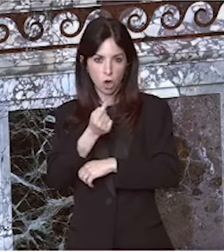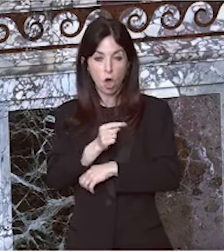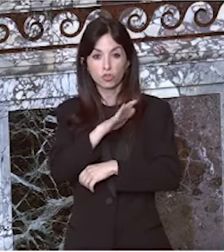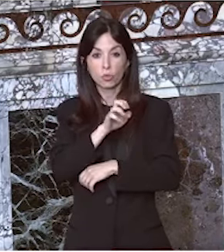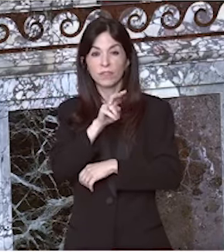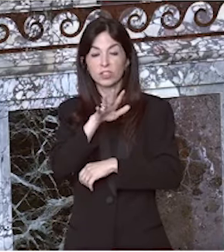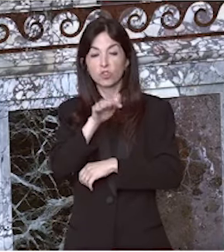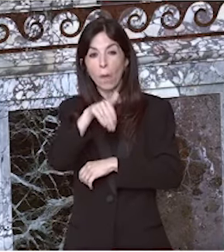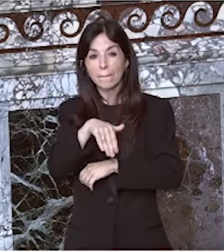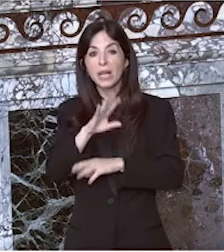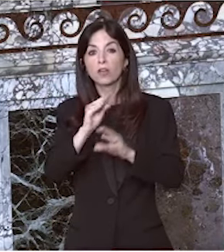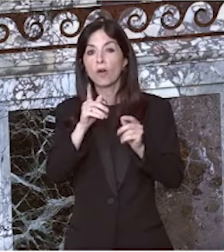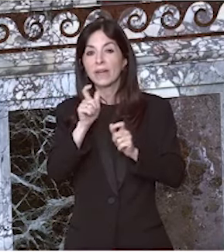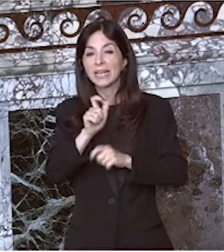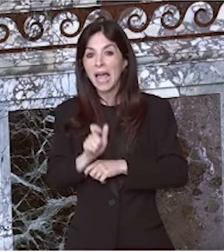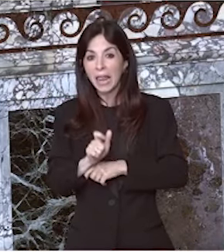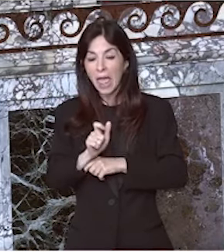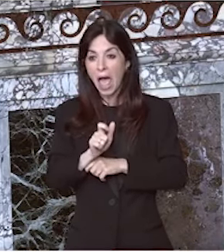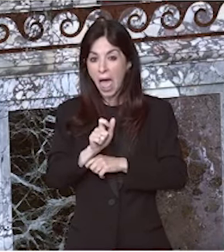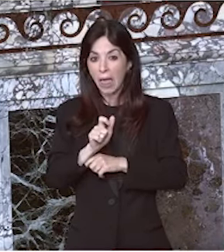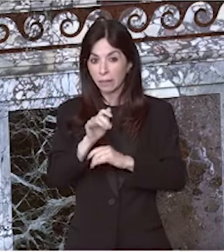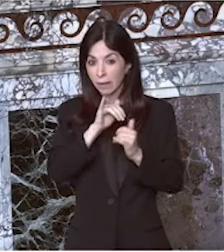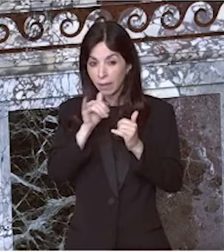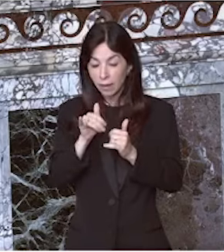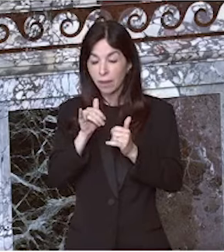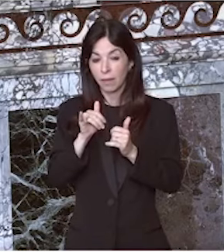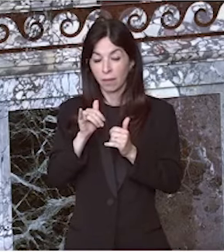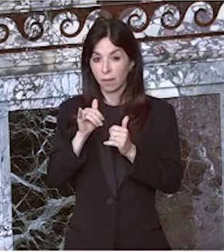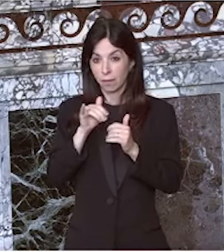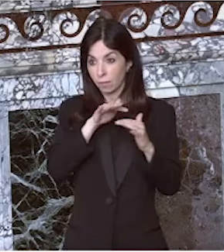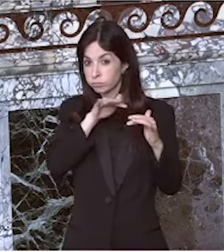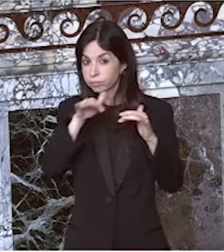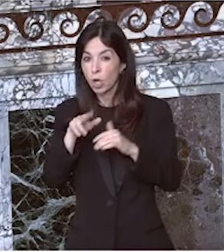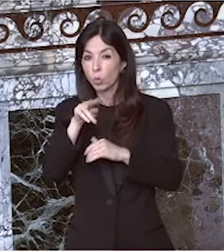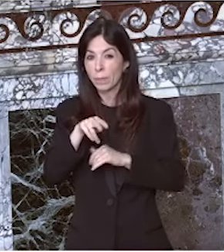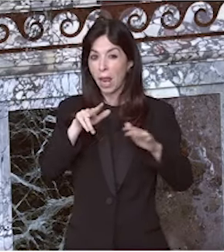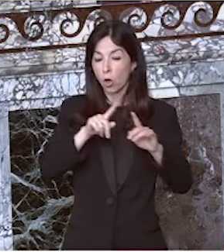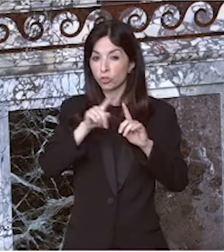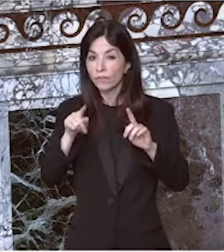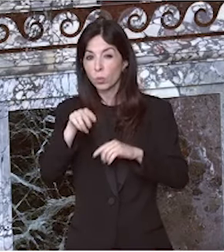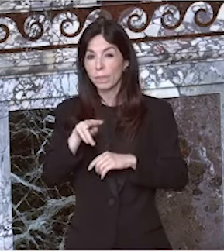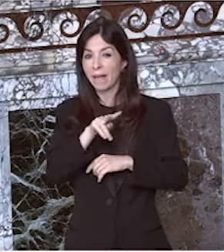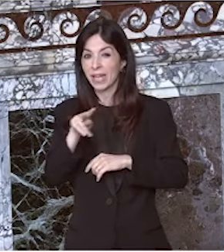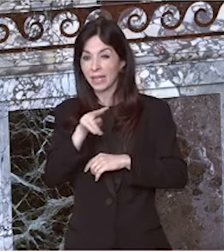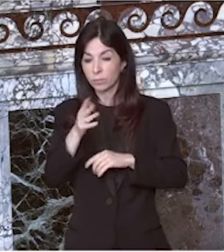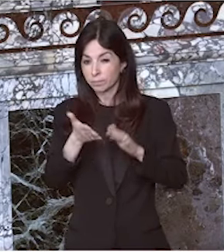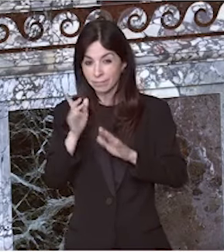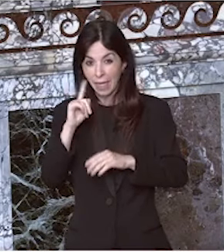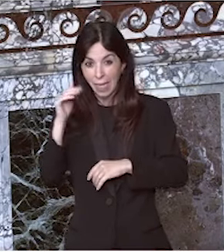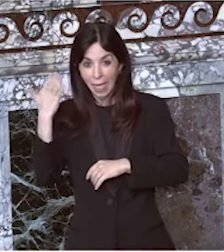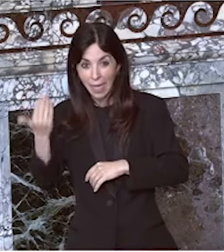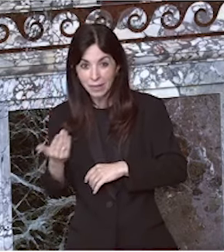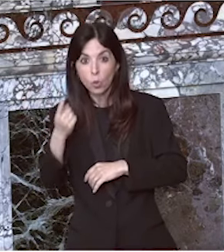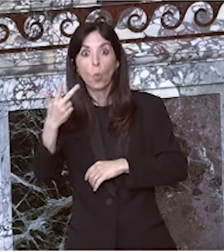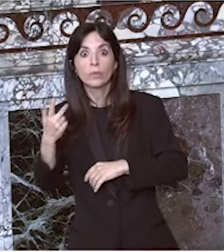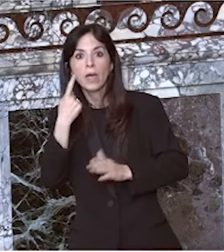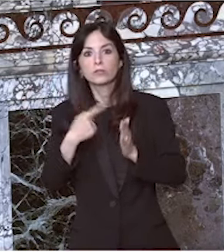525.000 giovani italiani sono emigrati tra il 2008 e il 2022, solo un terzo di essi è tornato in